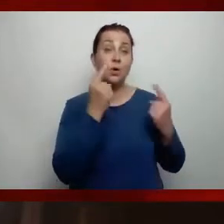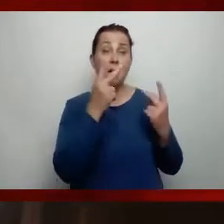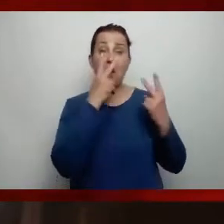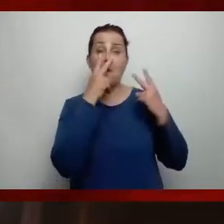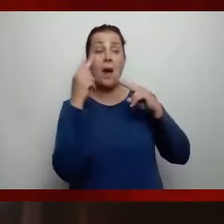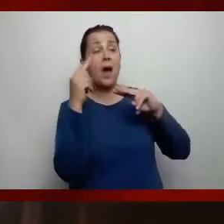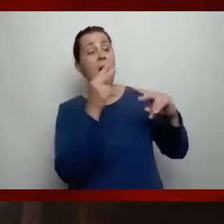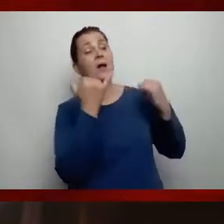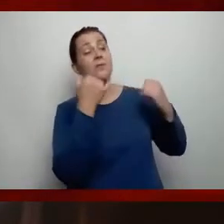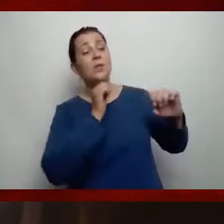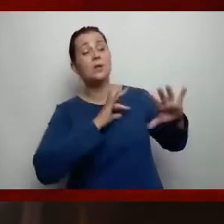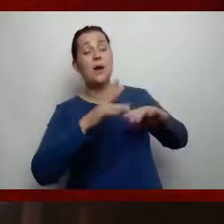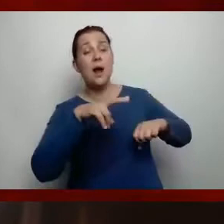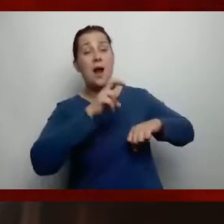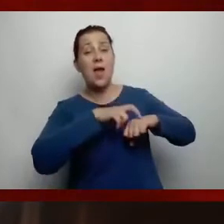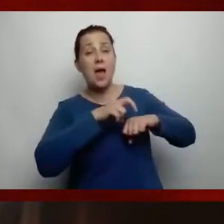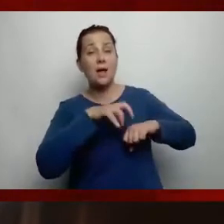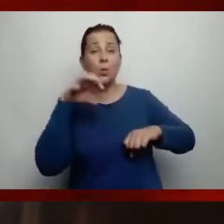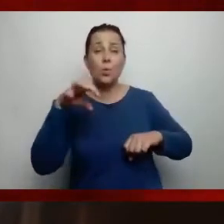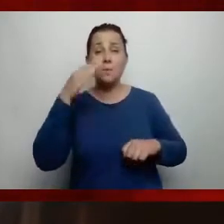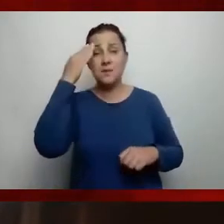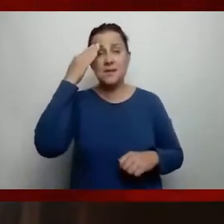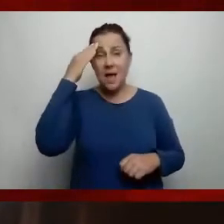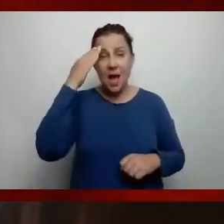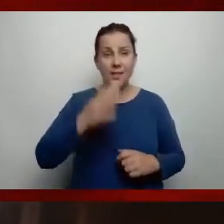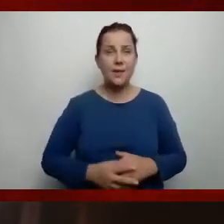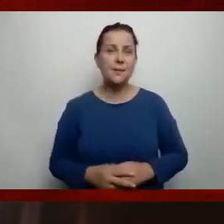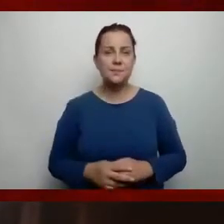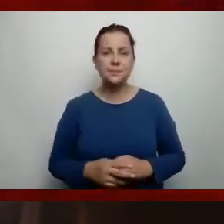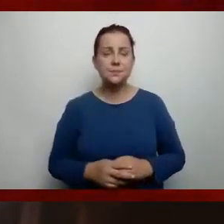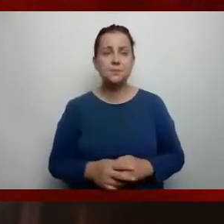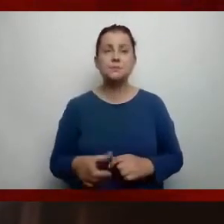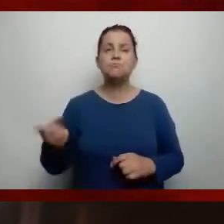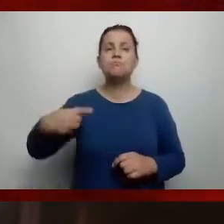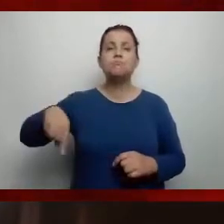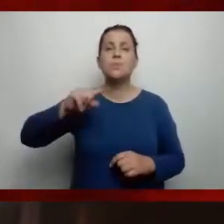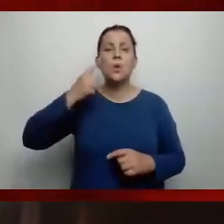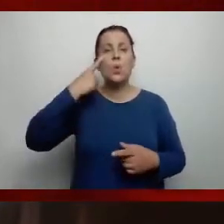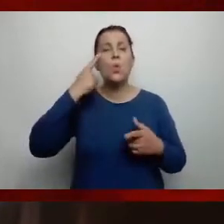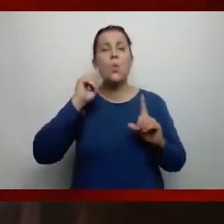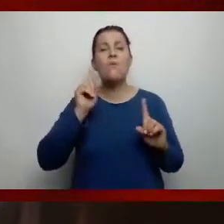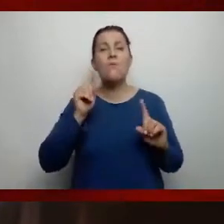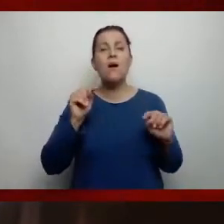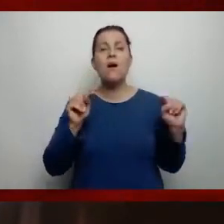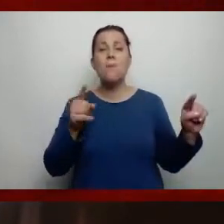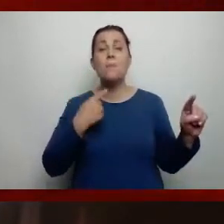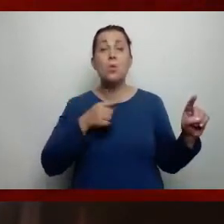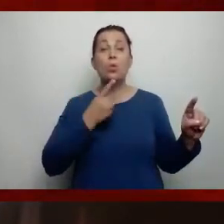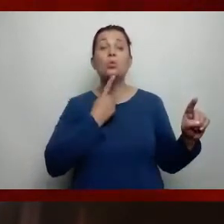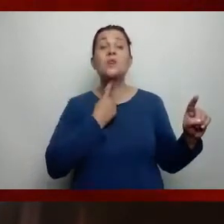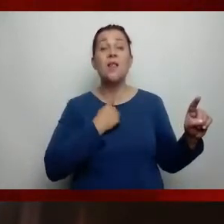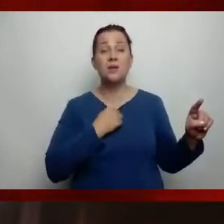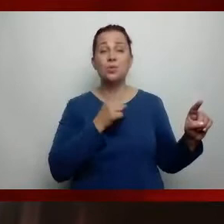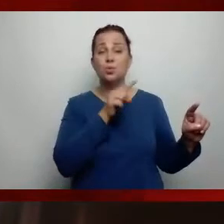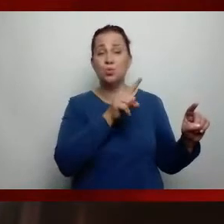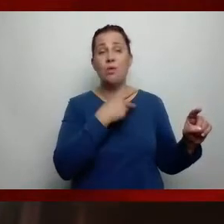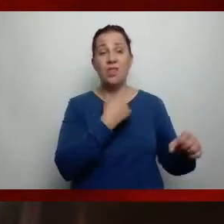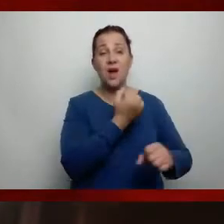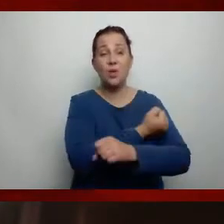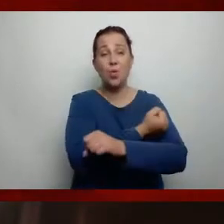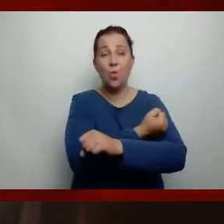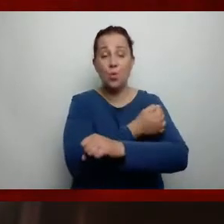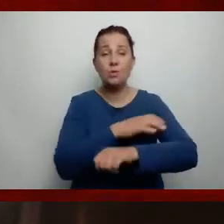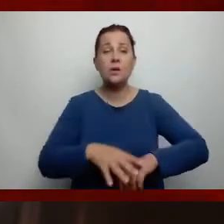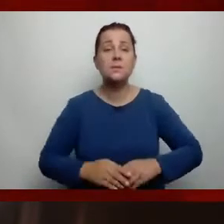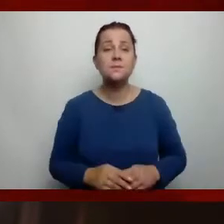lekarze, psychiatrzy, którzy uważają, że był uzależniony od narkotyków, no ale